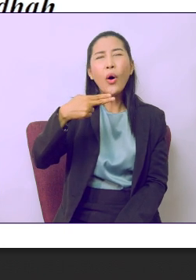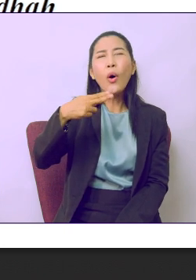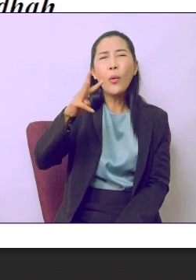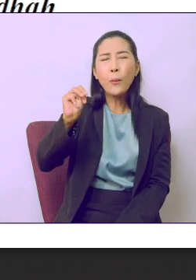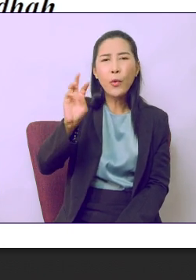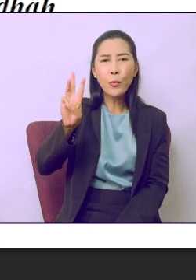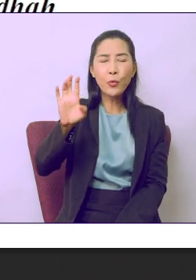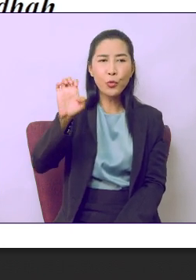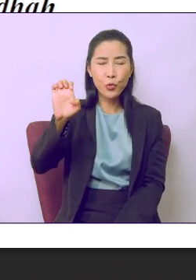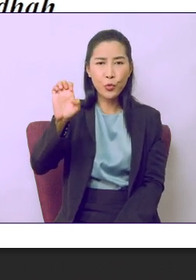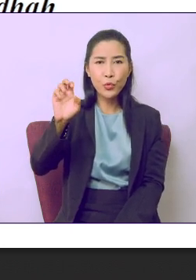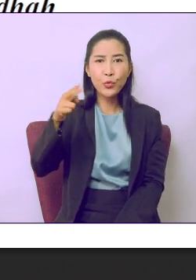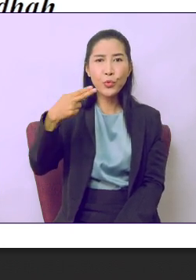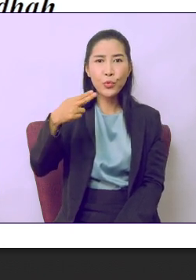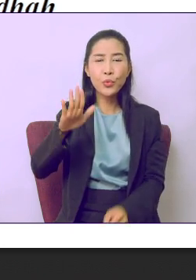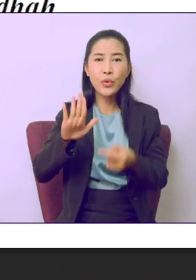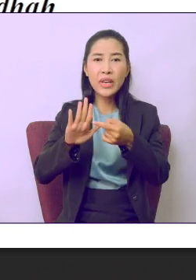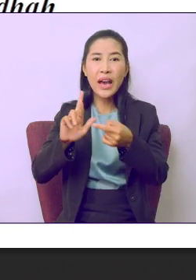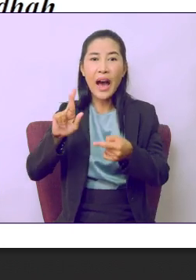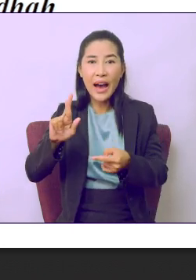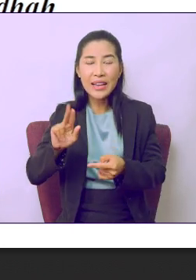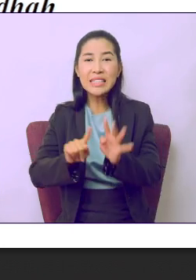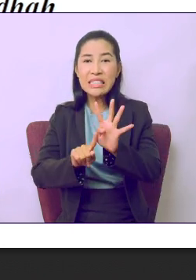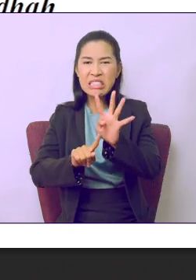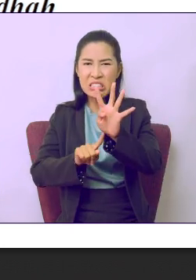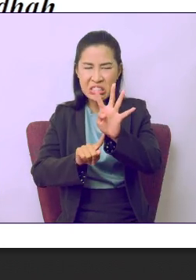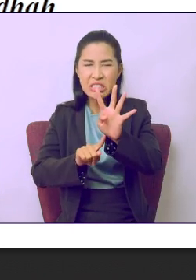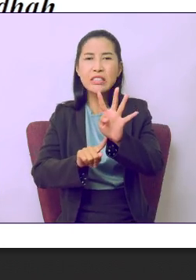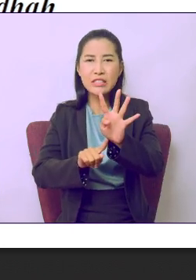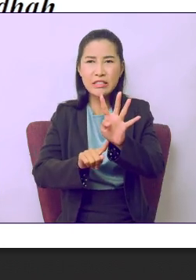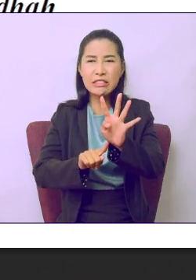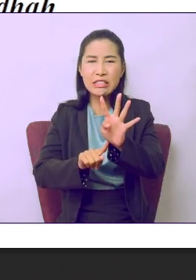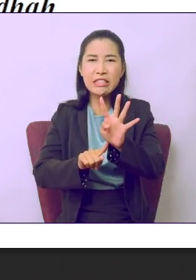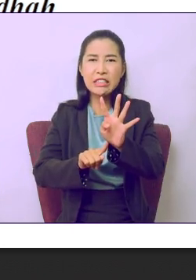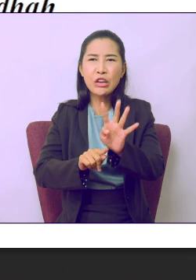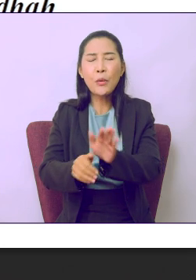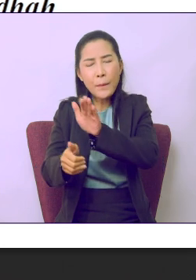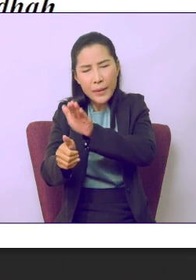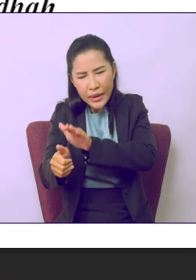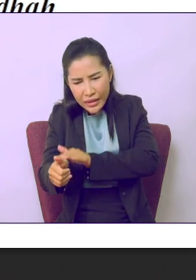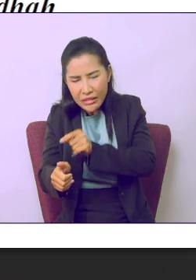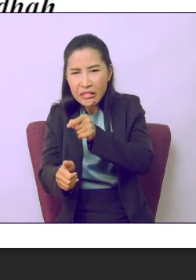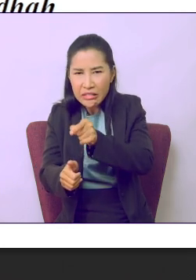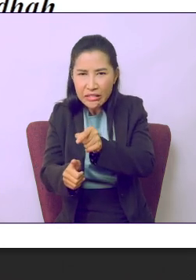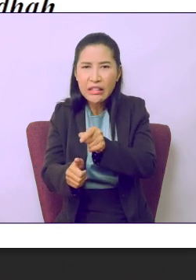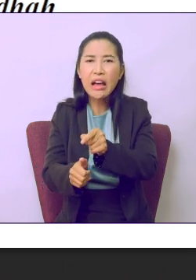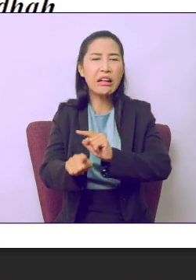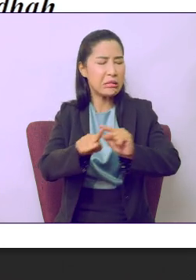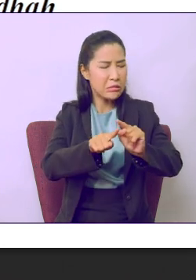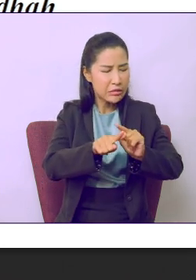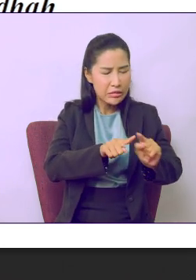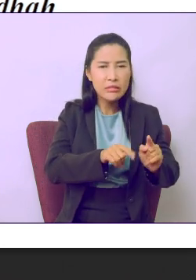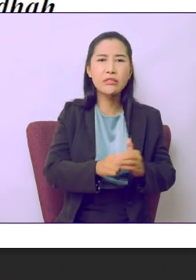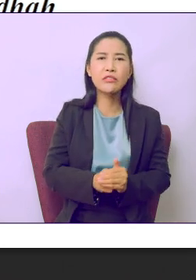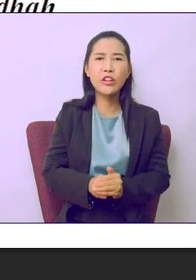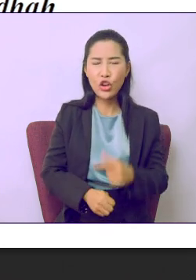กรุณามุทิตาอุเบกขาอย่างเงี้ยนะครับก็มีอยู่ในอยู่ในบทเรียนของปตัญชลีโยคะสุตราเหมือนกันนะครับแต่ผมก็